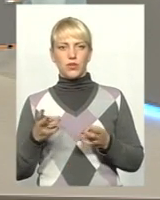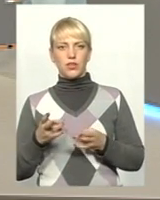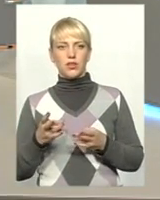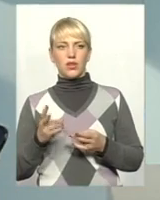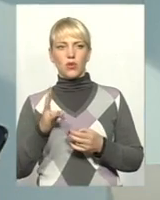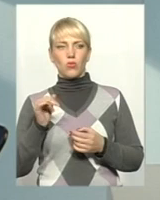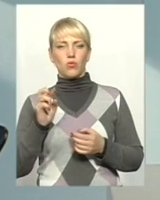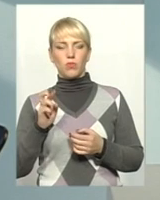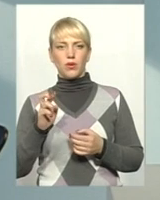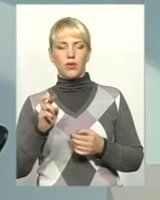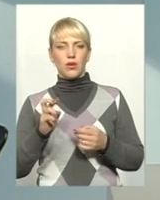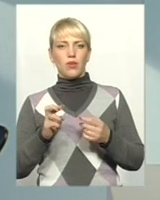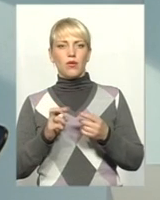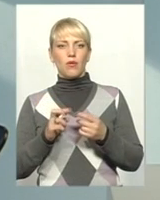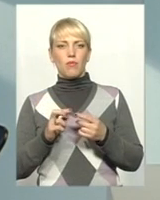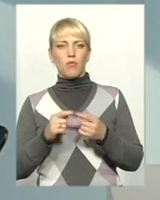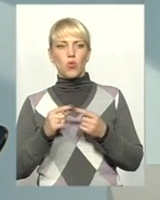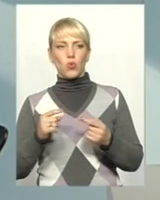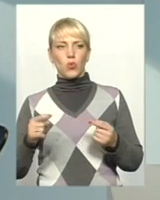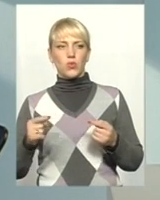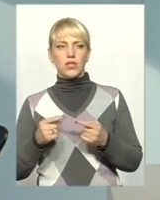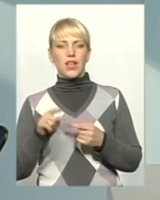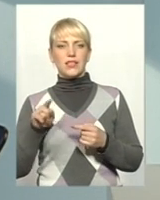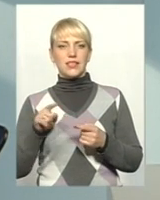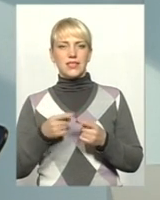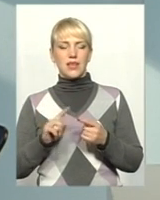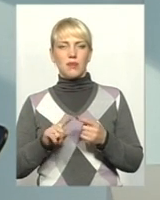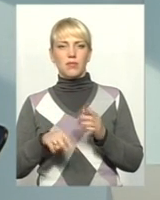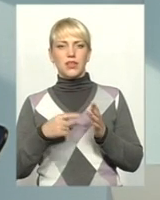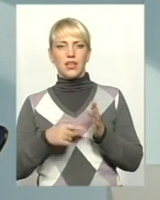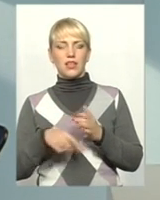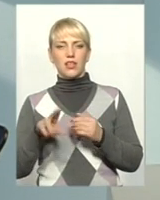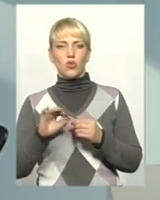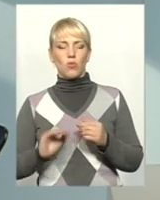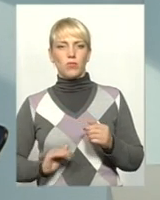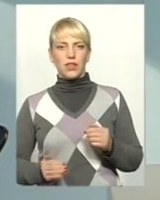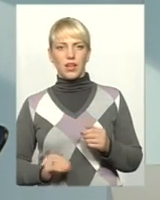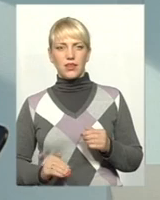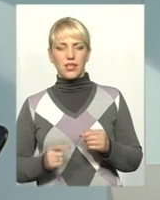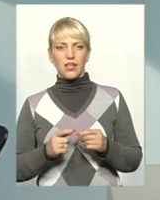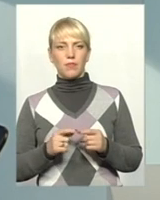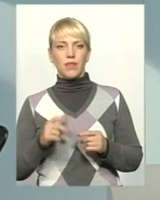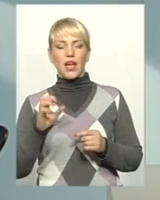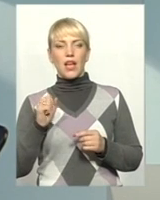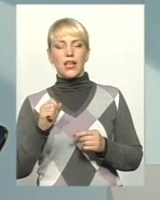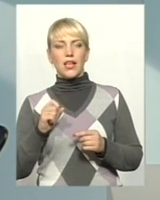кубів продукції. Але це вже питання підрядника і підрядника майбутнього.